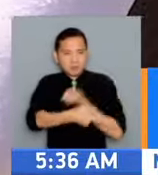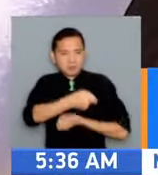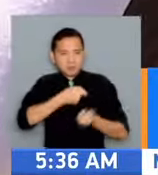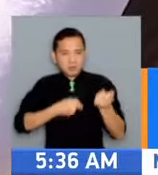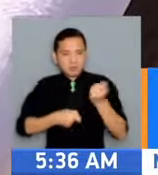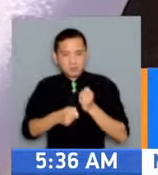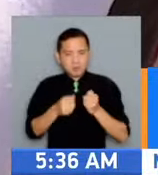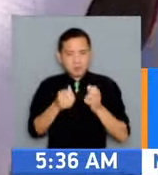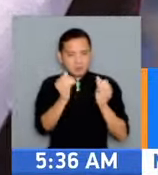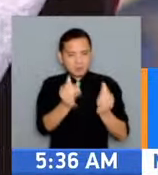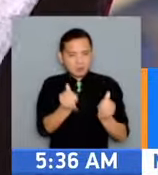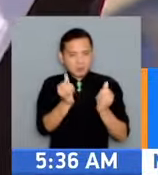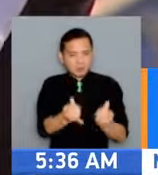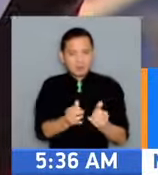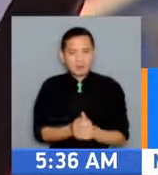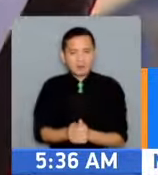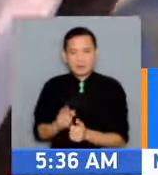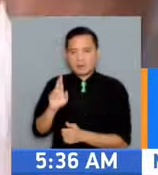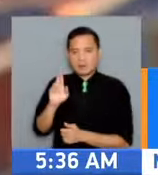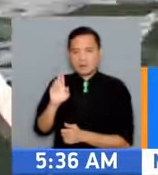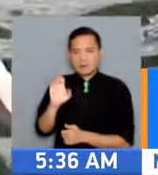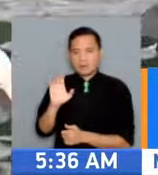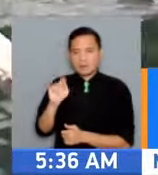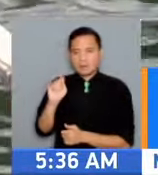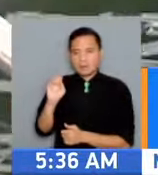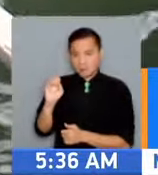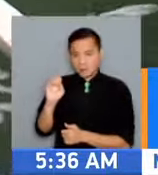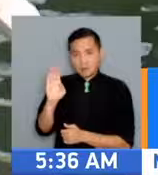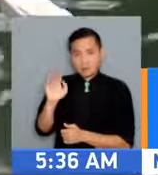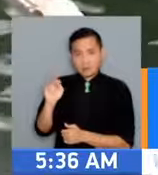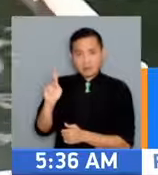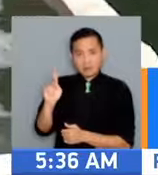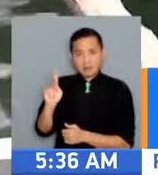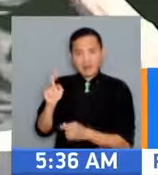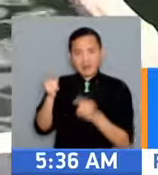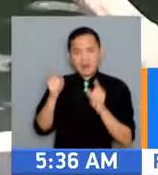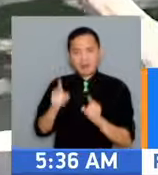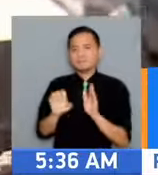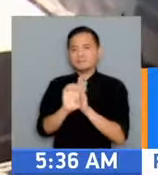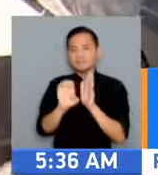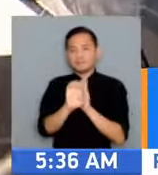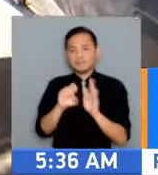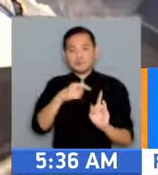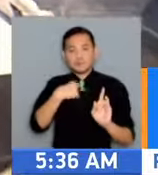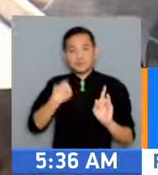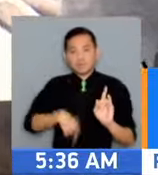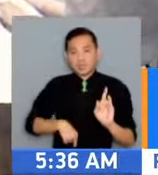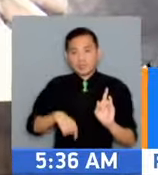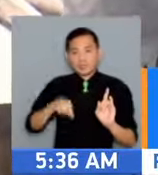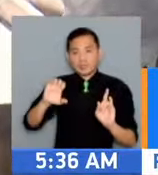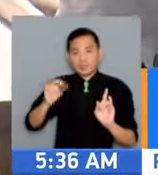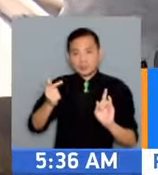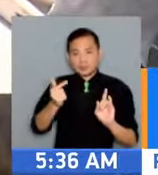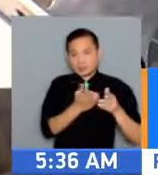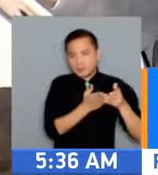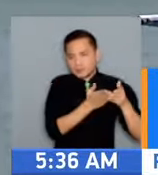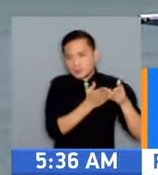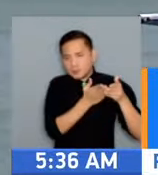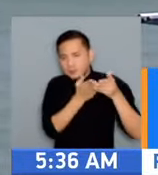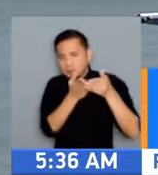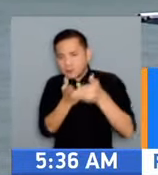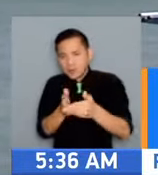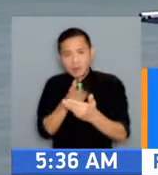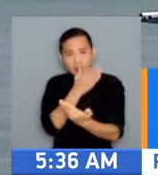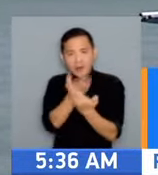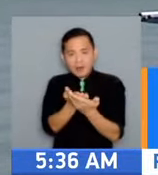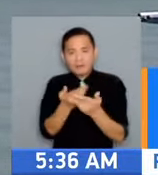Bank sakali raw na makaranas sila ng pangaharas mula sa China Coast Guard at malalaking Chinese Maritime Militia vessels. No,